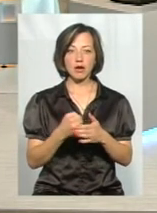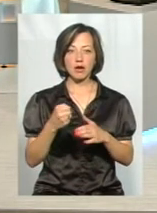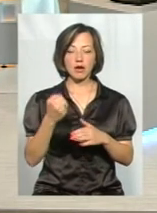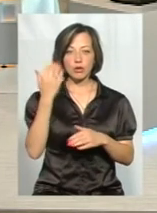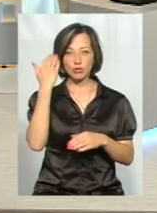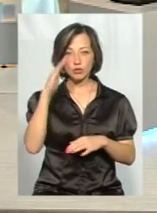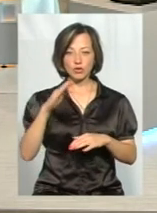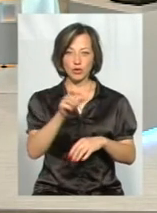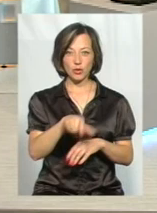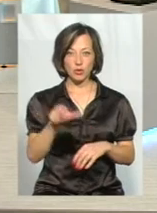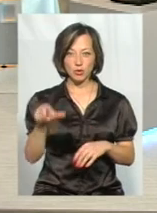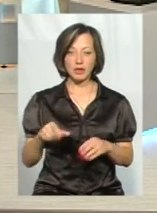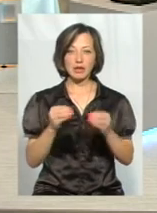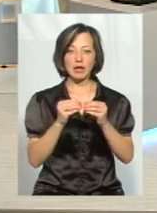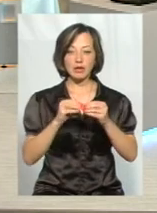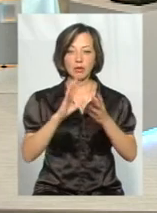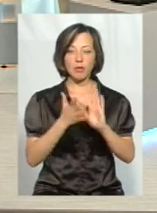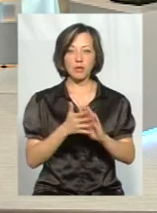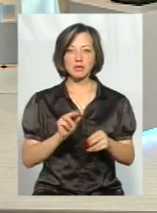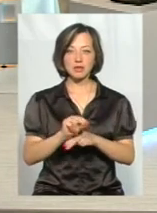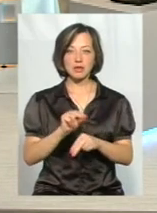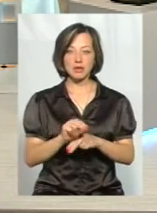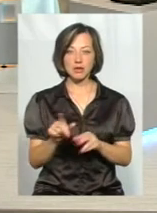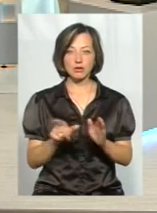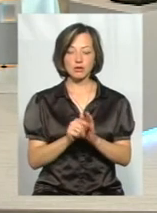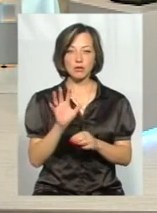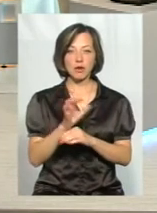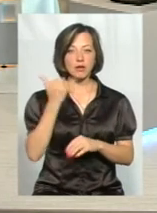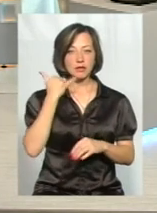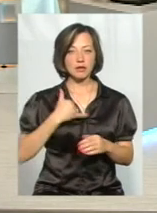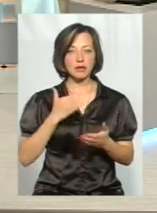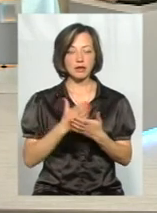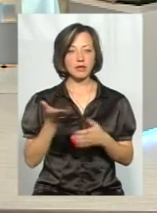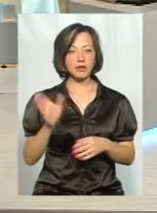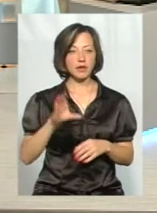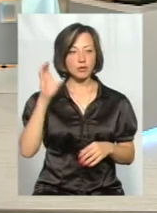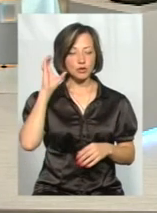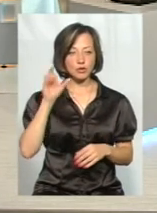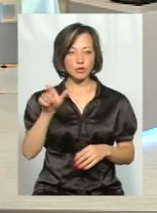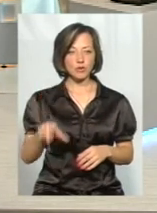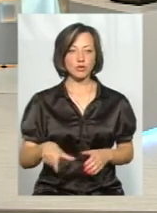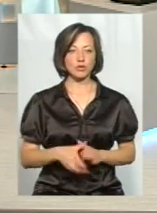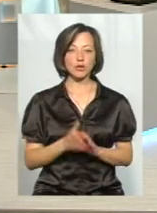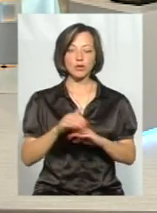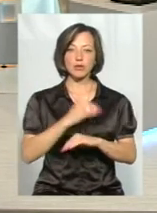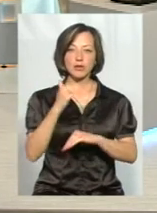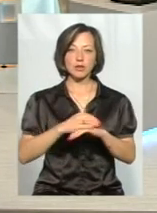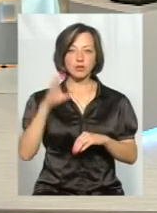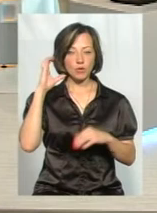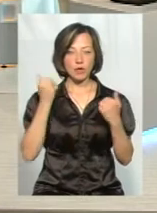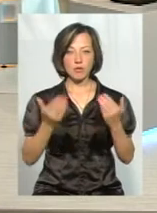є 10 комплексних занять собачкою. Ми маємо телефонний дзвінок, давайте послухаємо додзвонювача. Добрий вечір, слухаємо